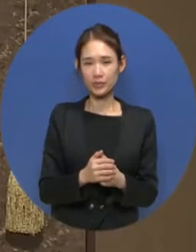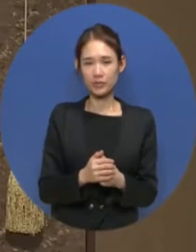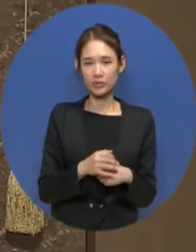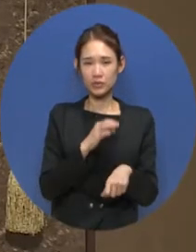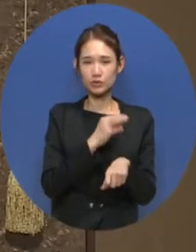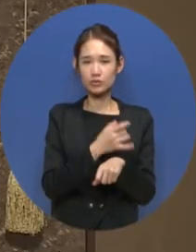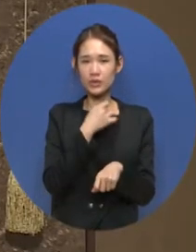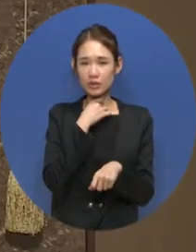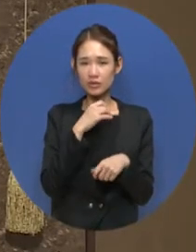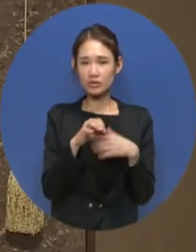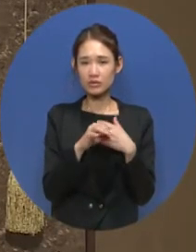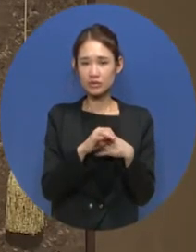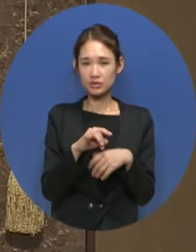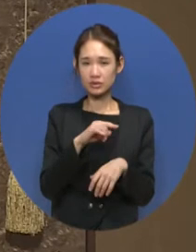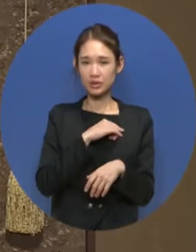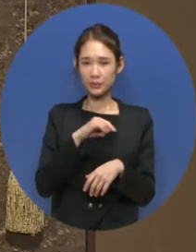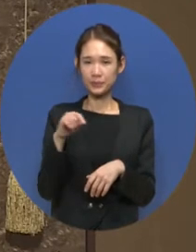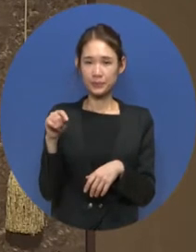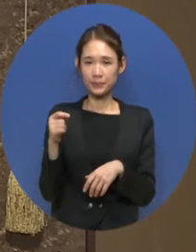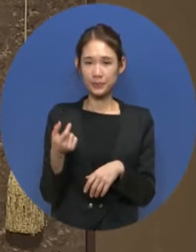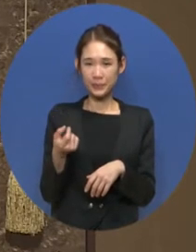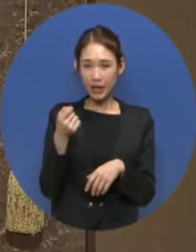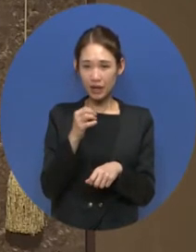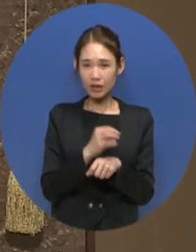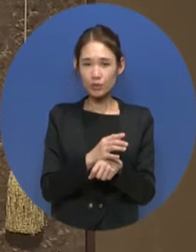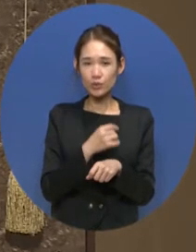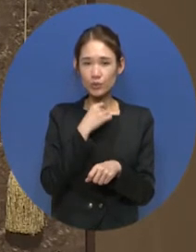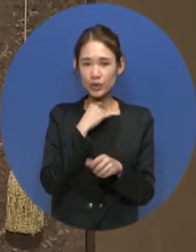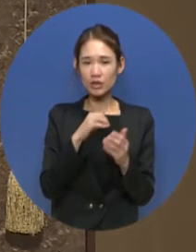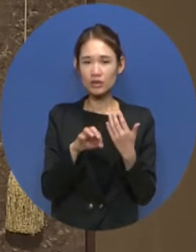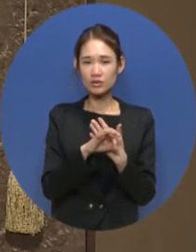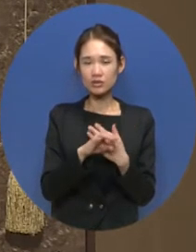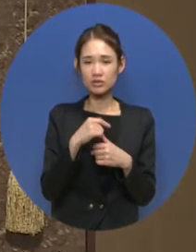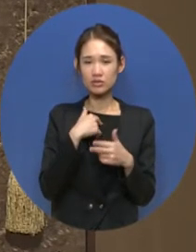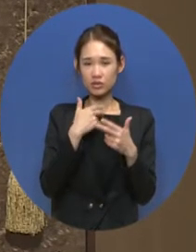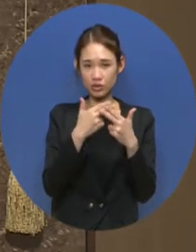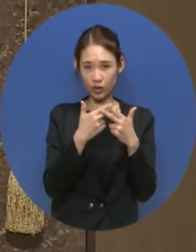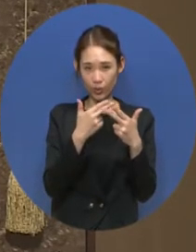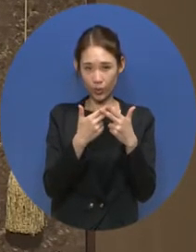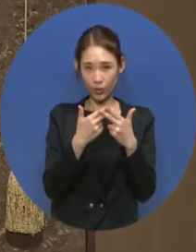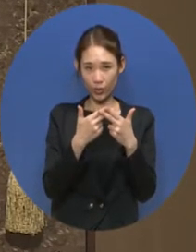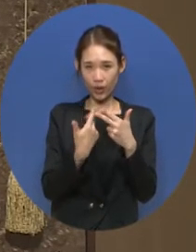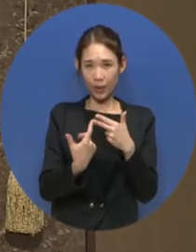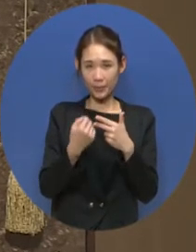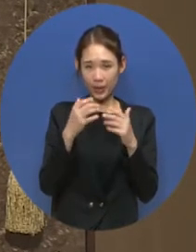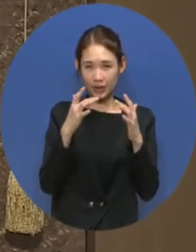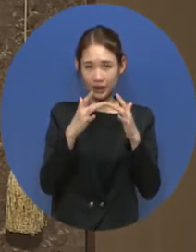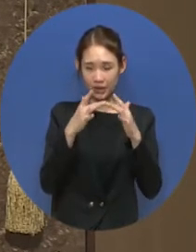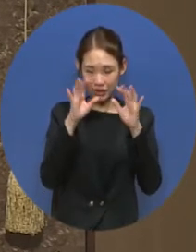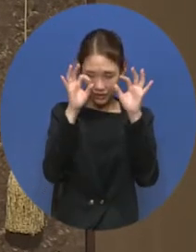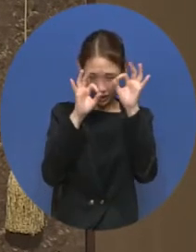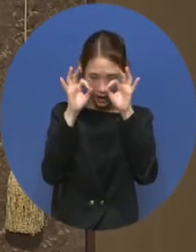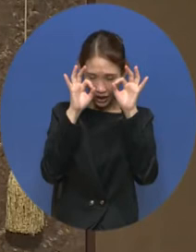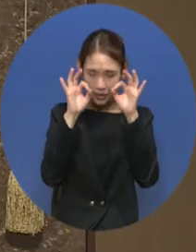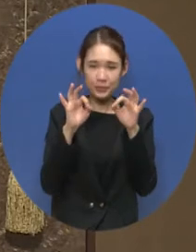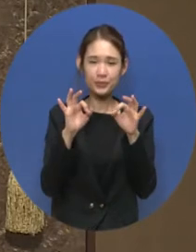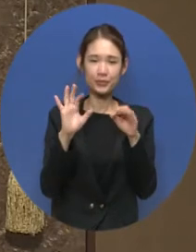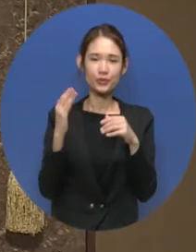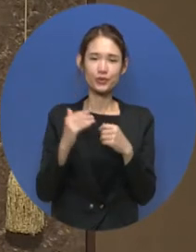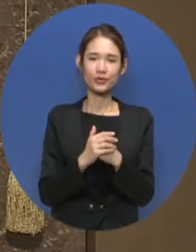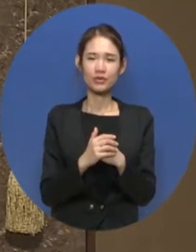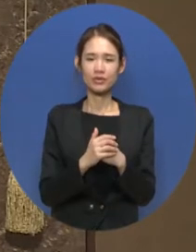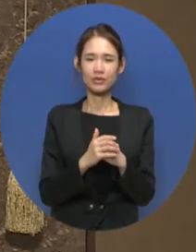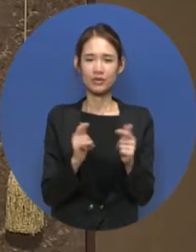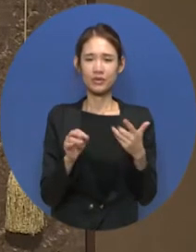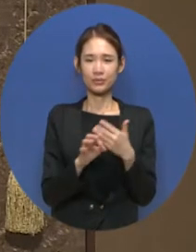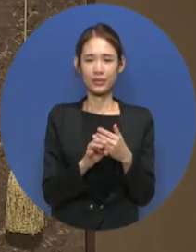하고 싶으신 분들은 가장 이제 빨리 하시려면 네. 이제 우리 협회로 바로 이제 알아보시면 되고요. 예. 그렇지